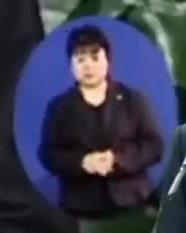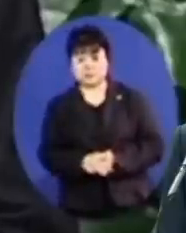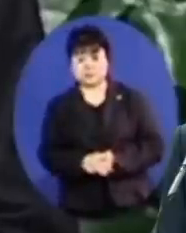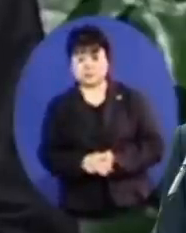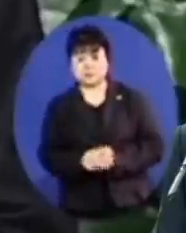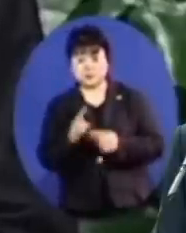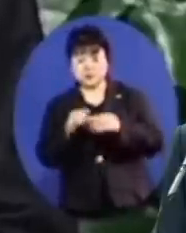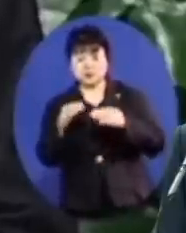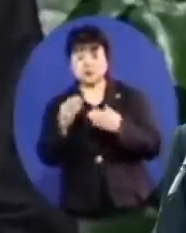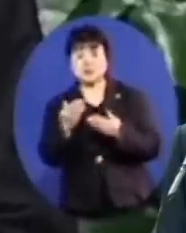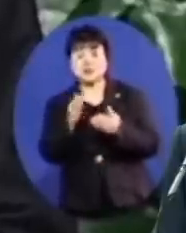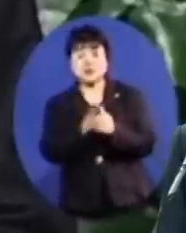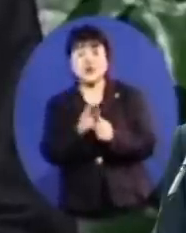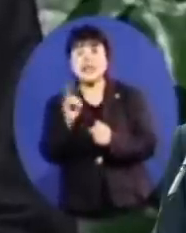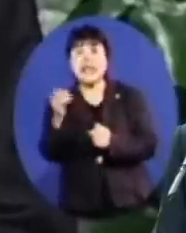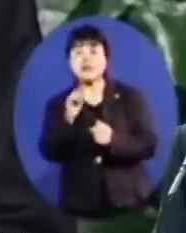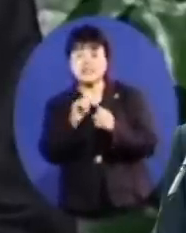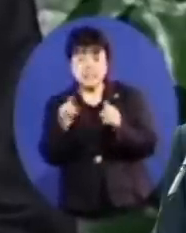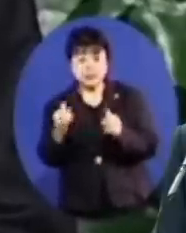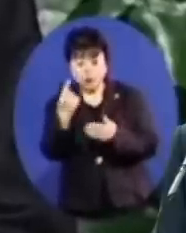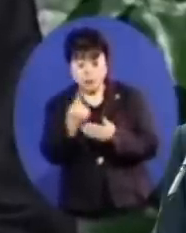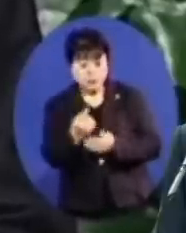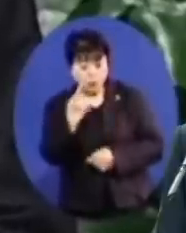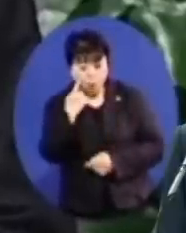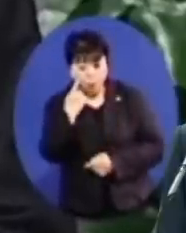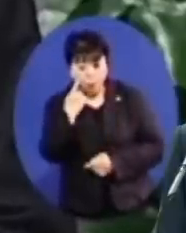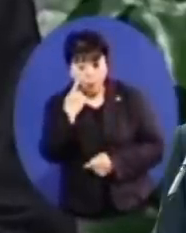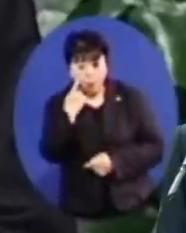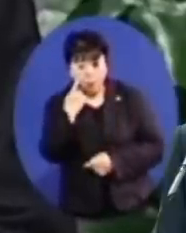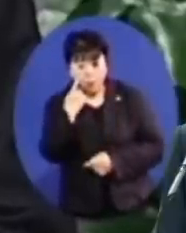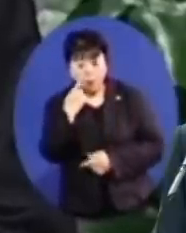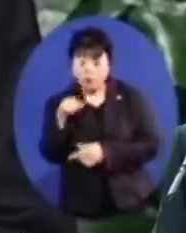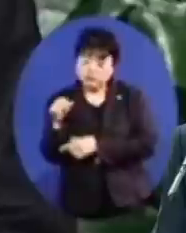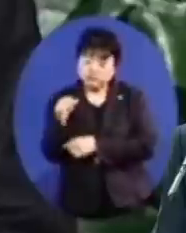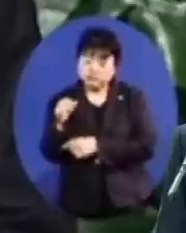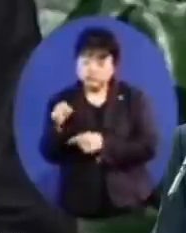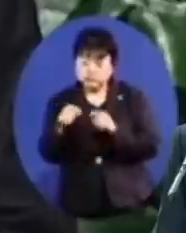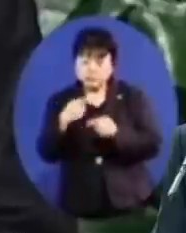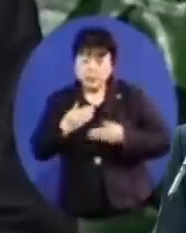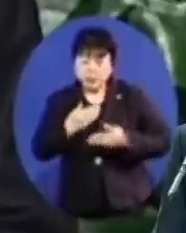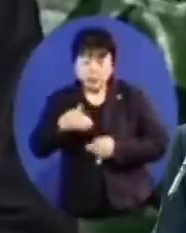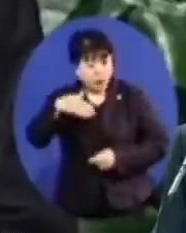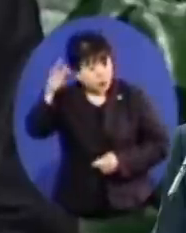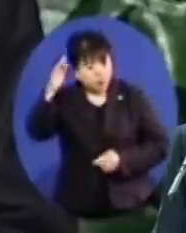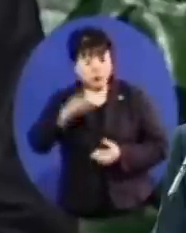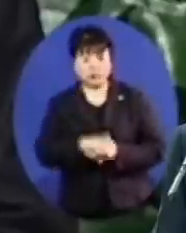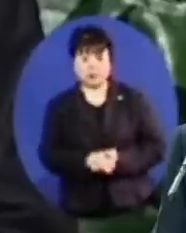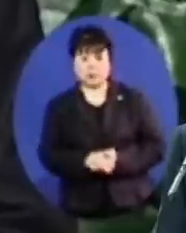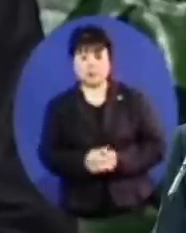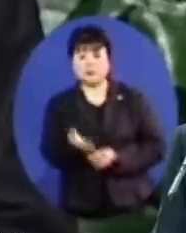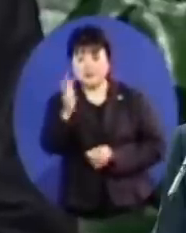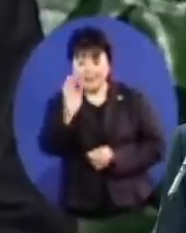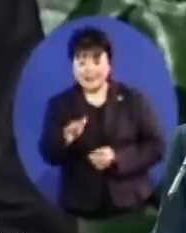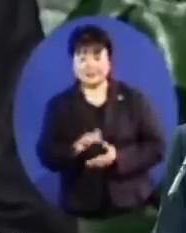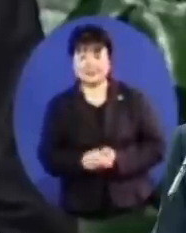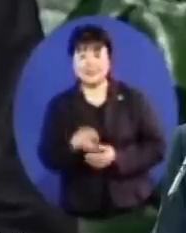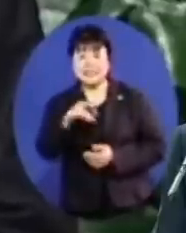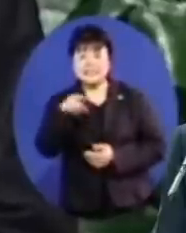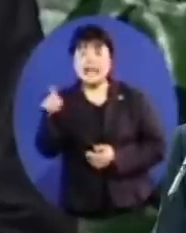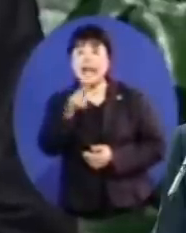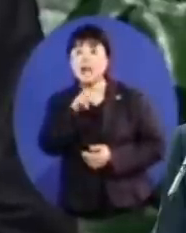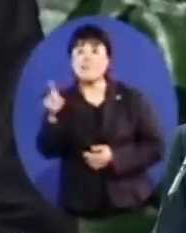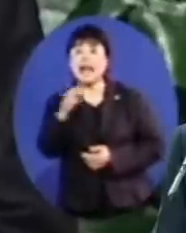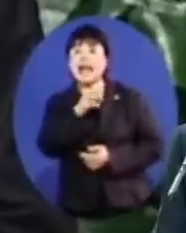성전의 일을 돌보는 레위인도 와서 보고 고개를 흔들고 총총 걸어가 버립니다. 그러나